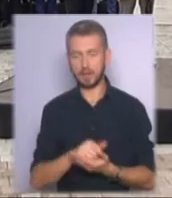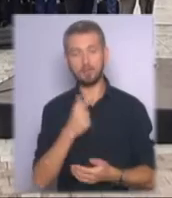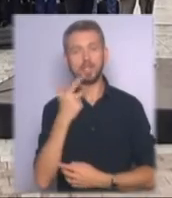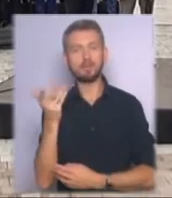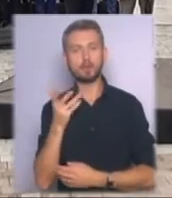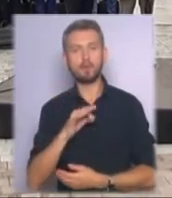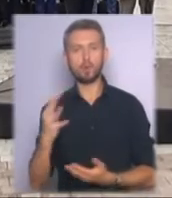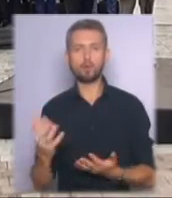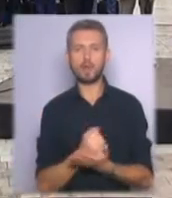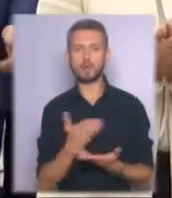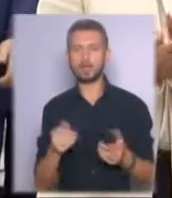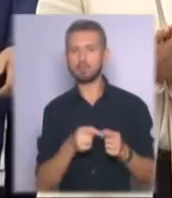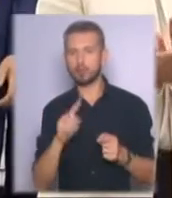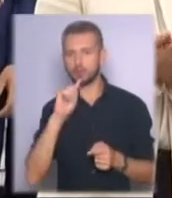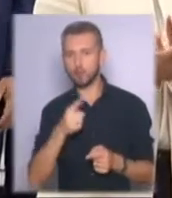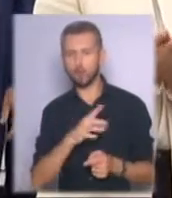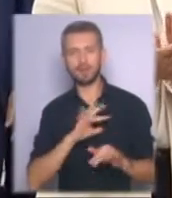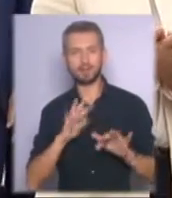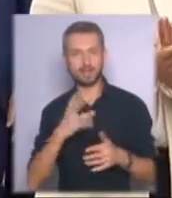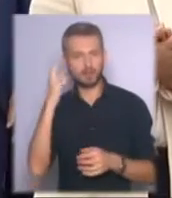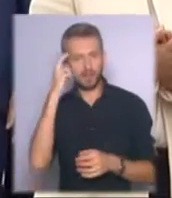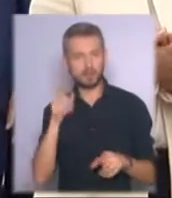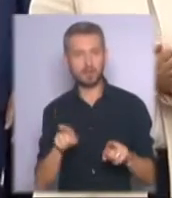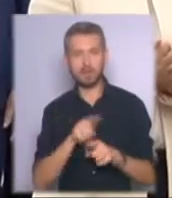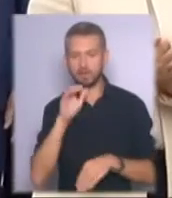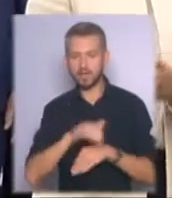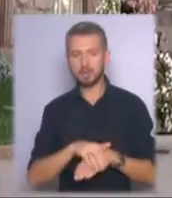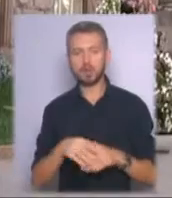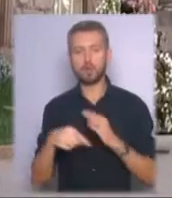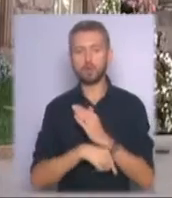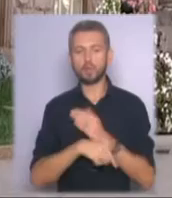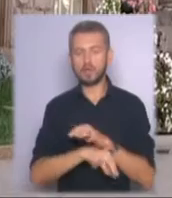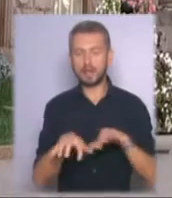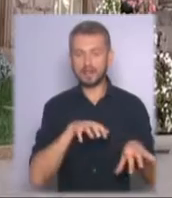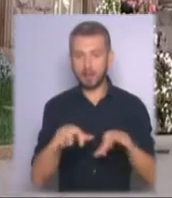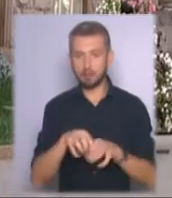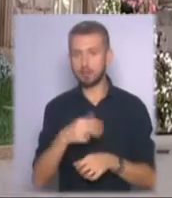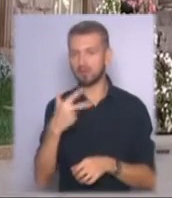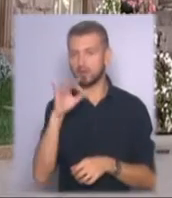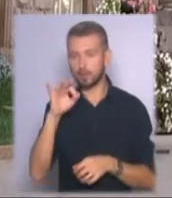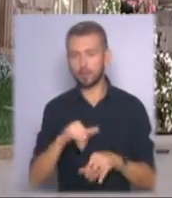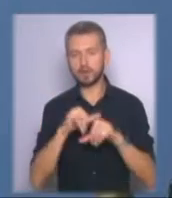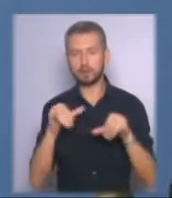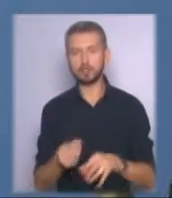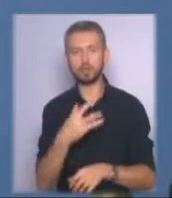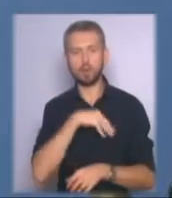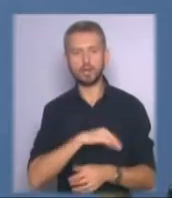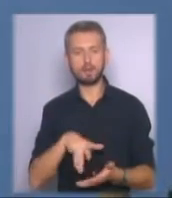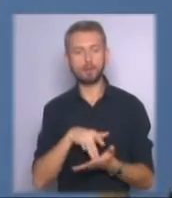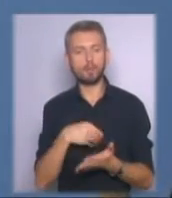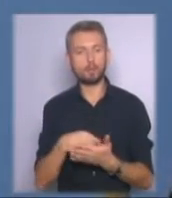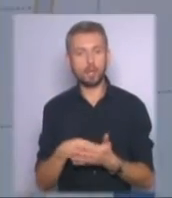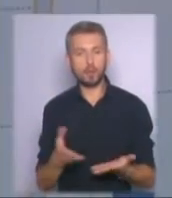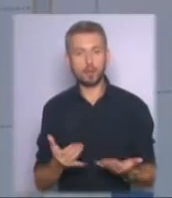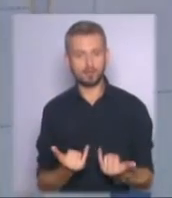голова про досягнення, які протягом року відбулись у столиці. Так, викривши корупційні схеми, вдалося на третину збільшити доходи міського бюджету, який, до речі, тепер у